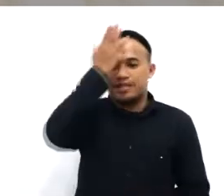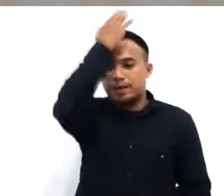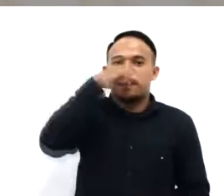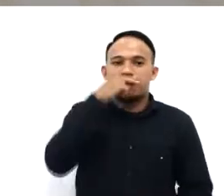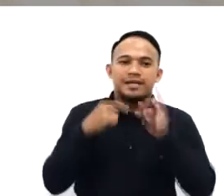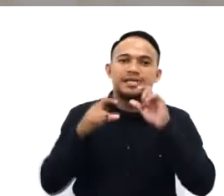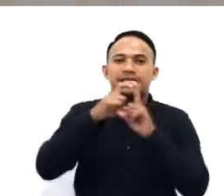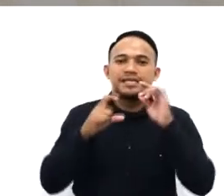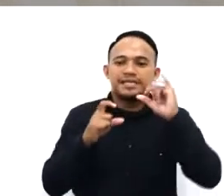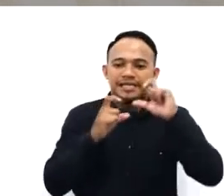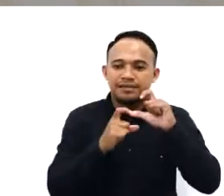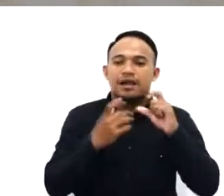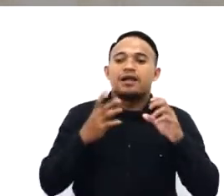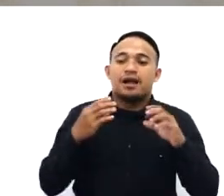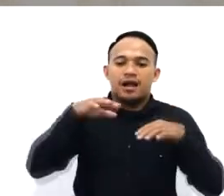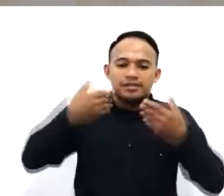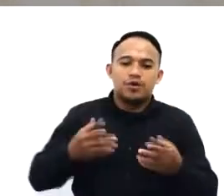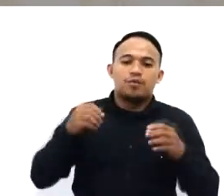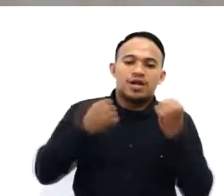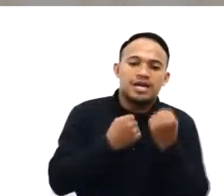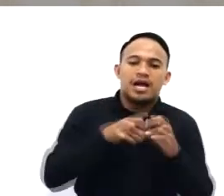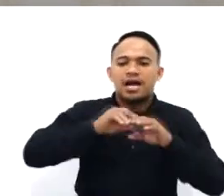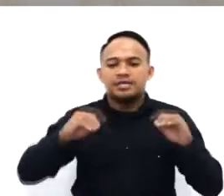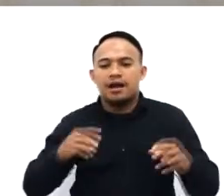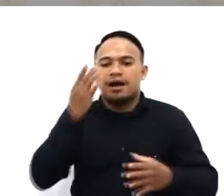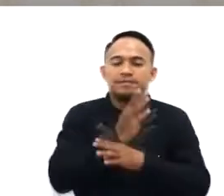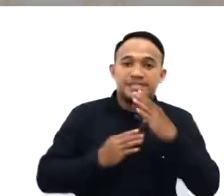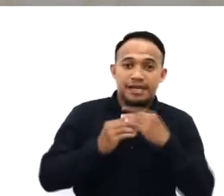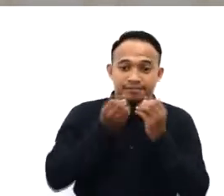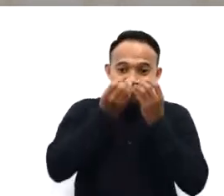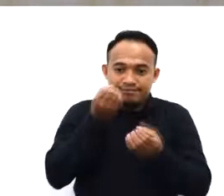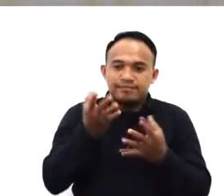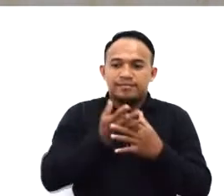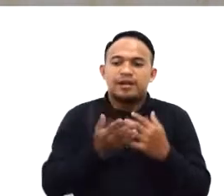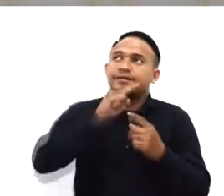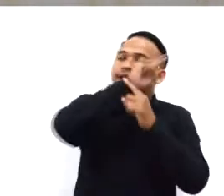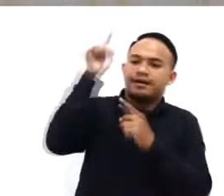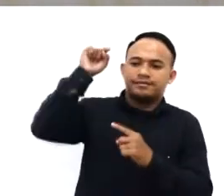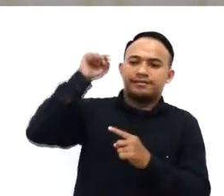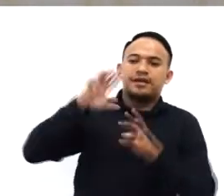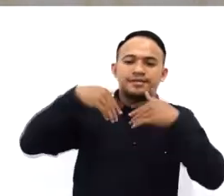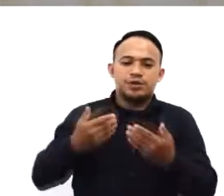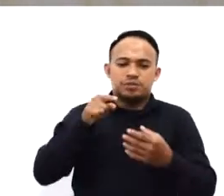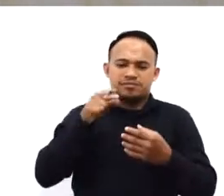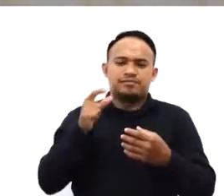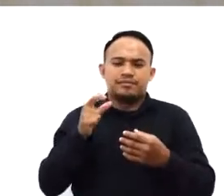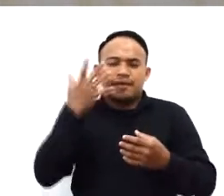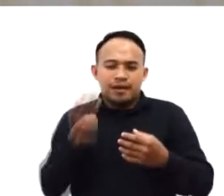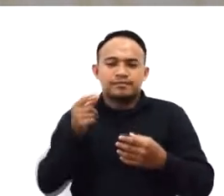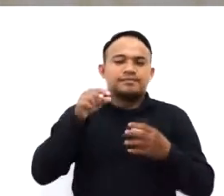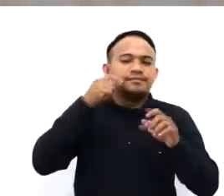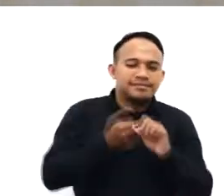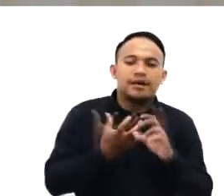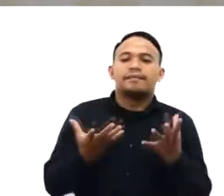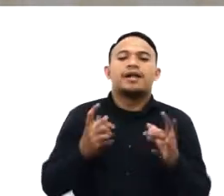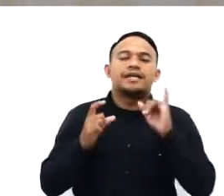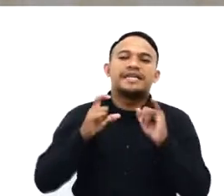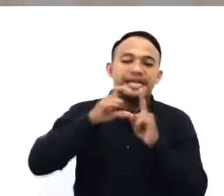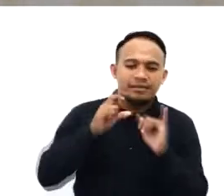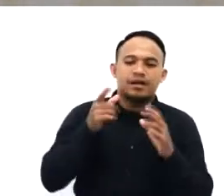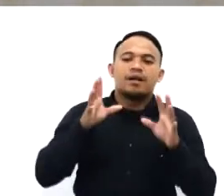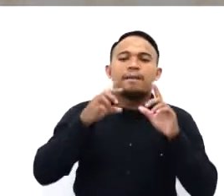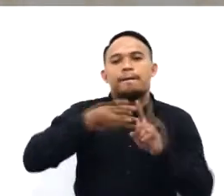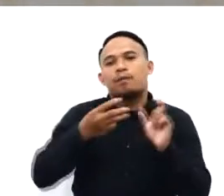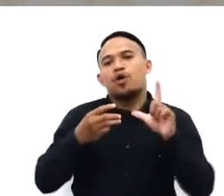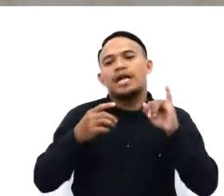Wakil Gubernur Gorontalo Haji Idris Rahim melakukan monitoring pekerjaan rehabilitasi jaringan